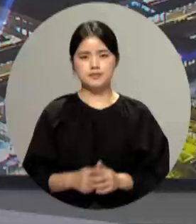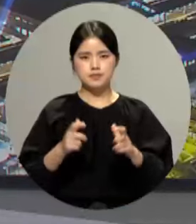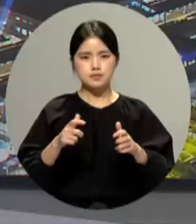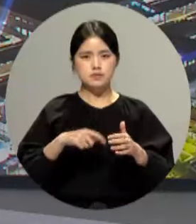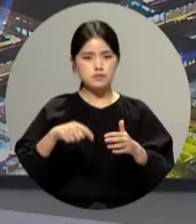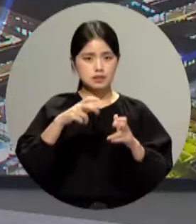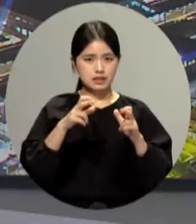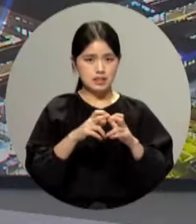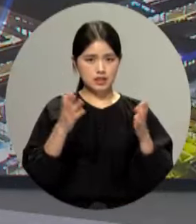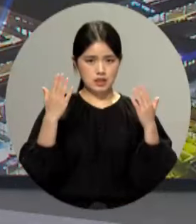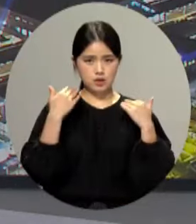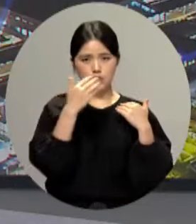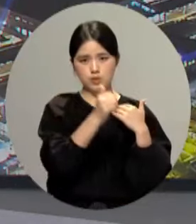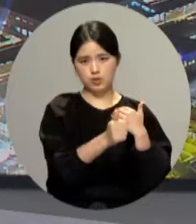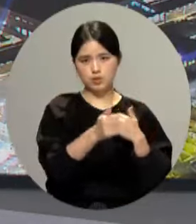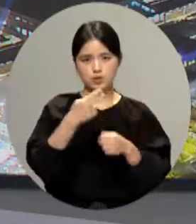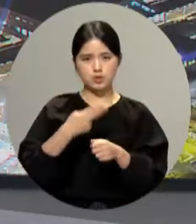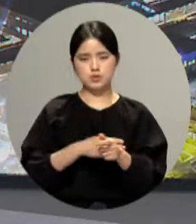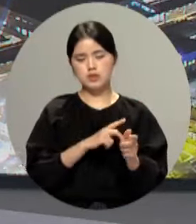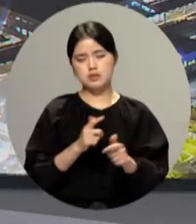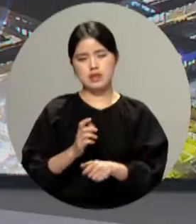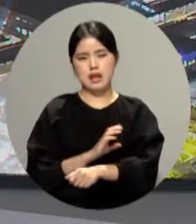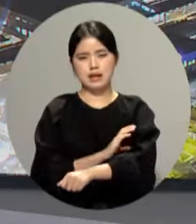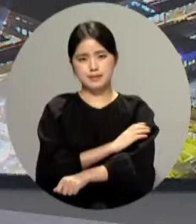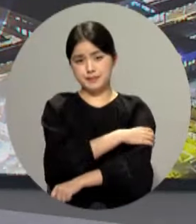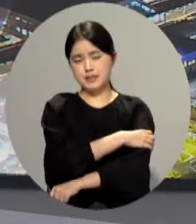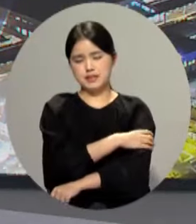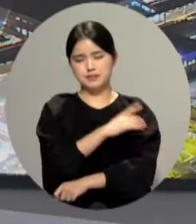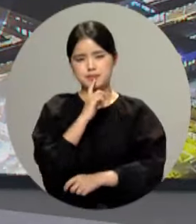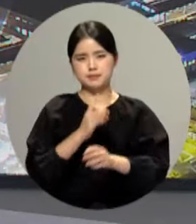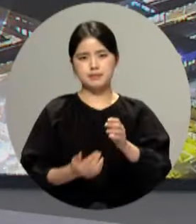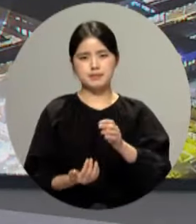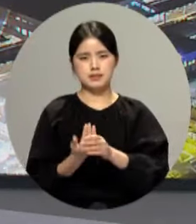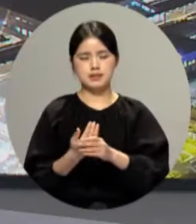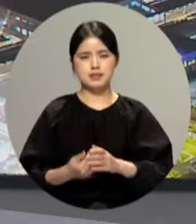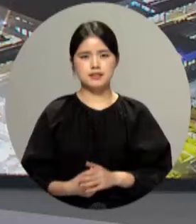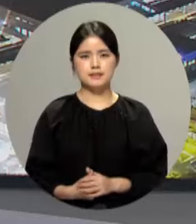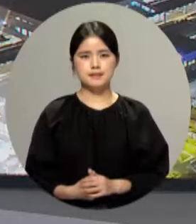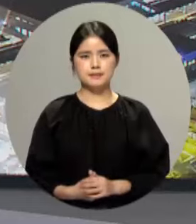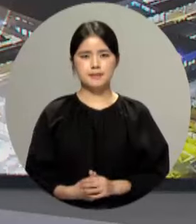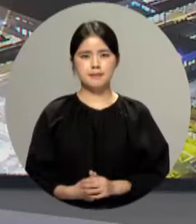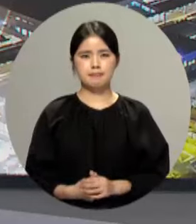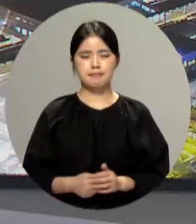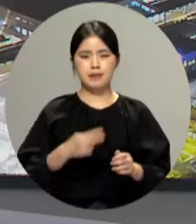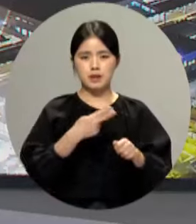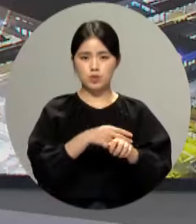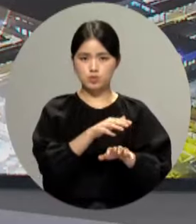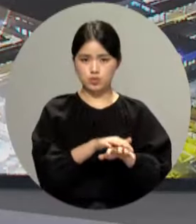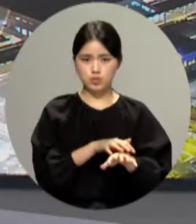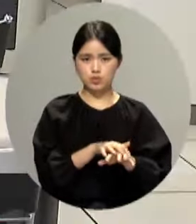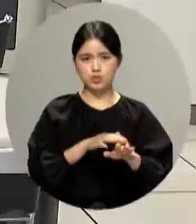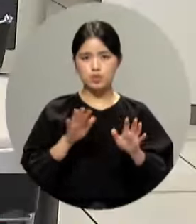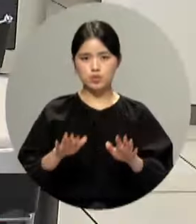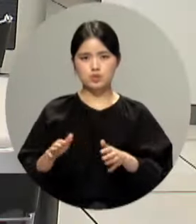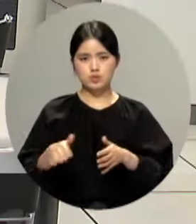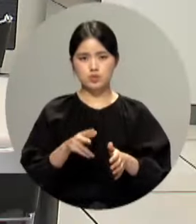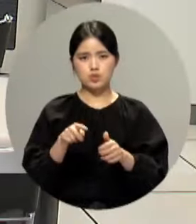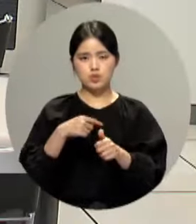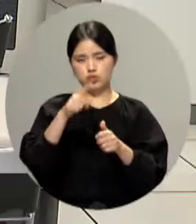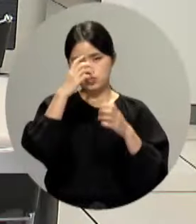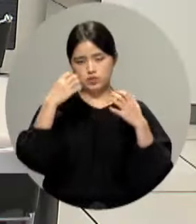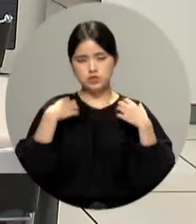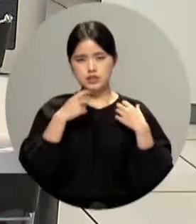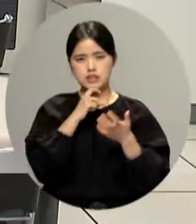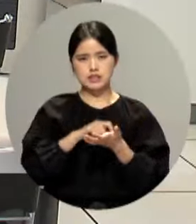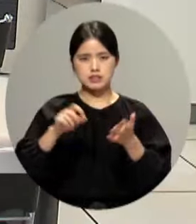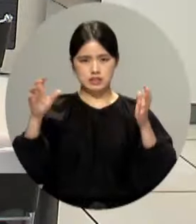도내의 한 장애인 학교 교장이 교사들에게 갑질을 해왔다는 주장이 제기됐습니다. 전교조 전북지부는 오늘 도교육청에서